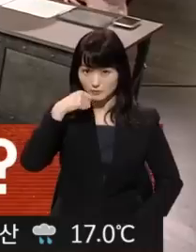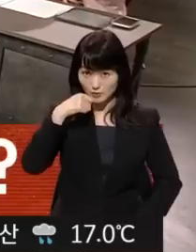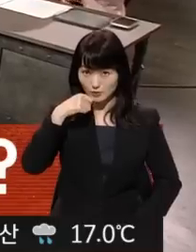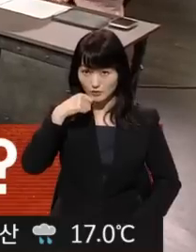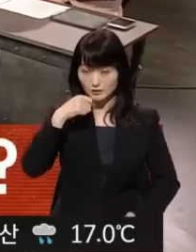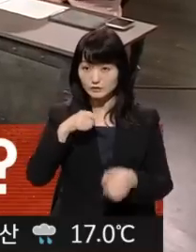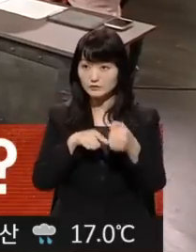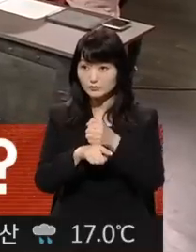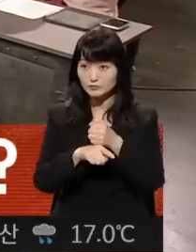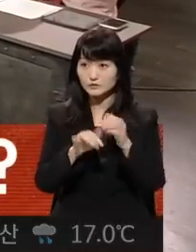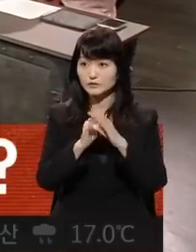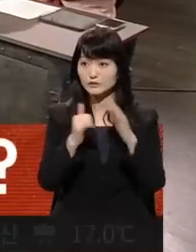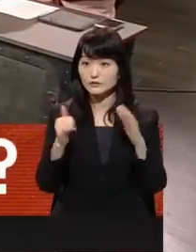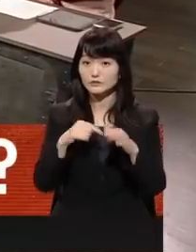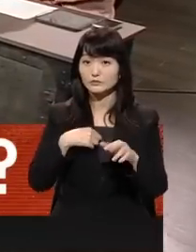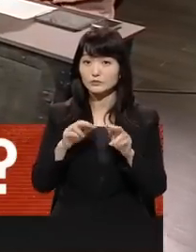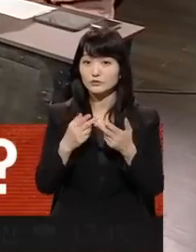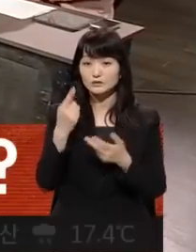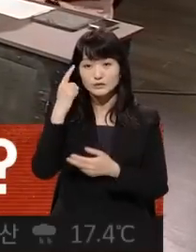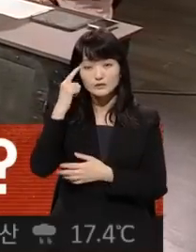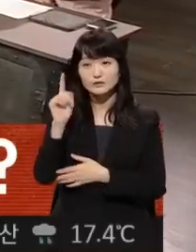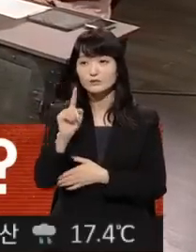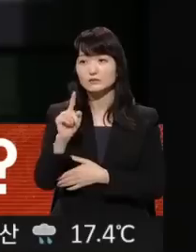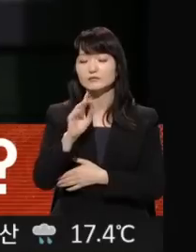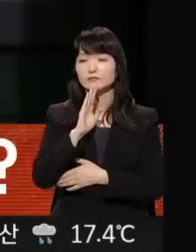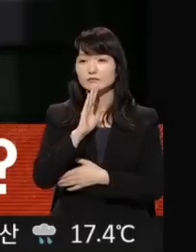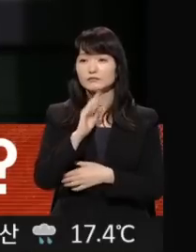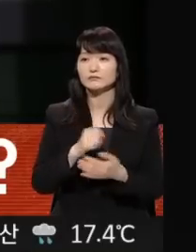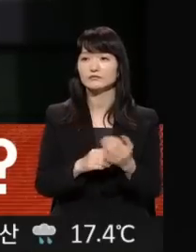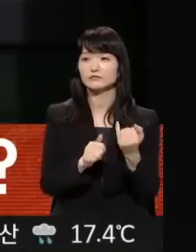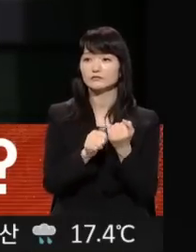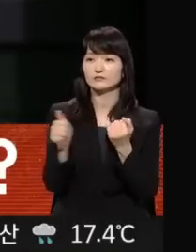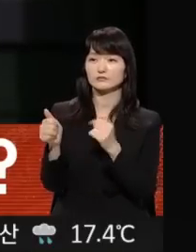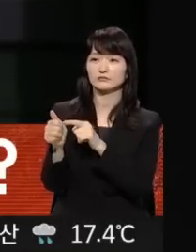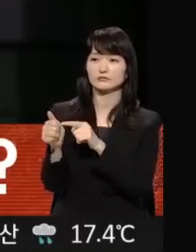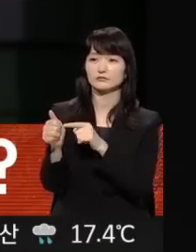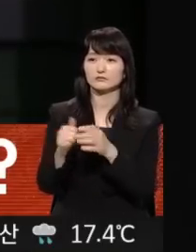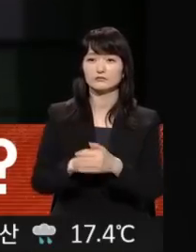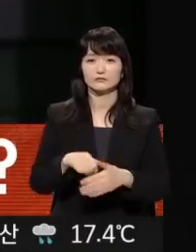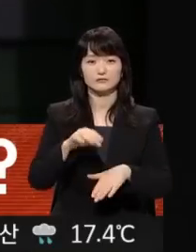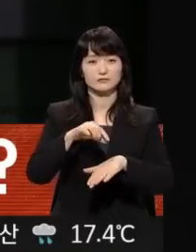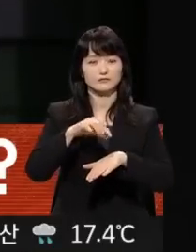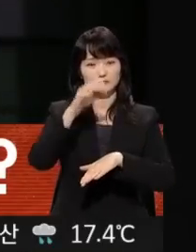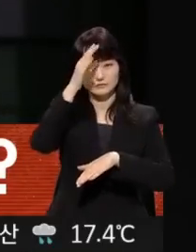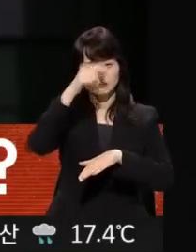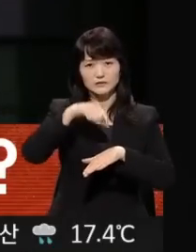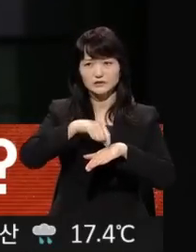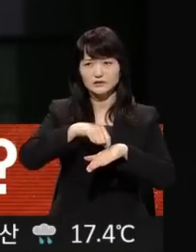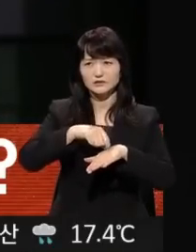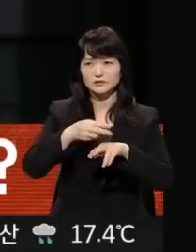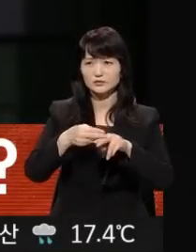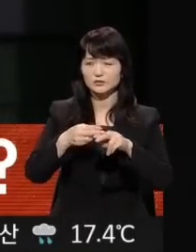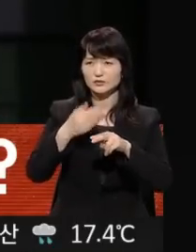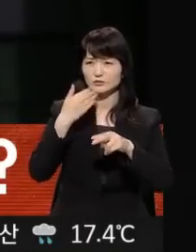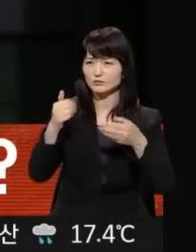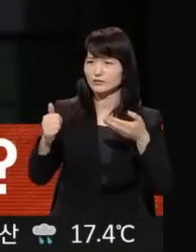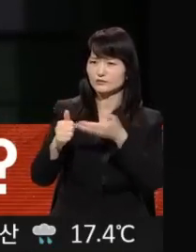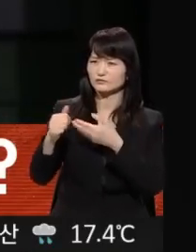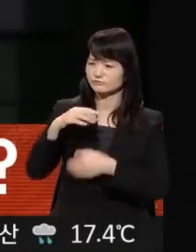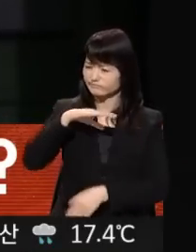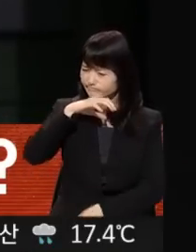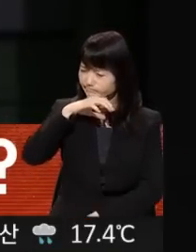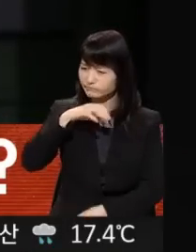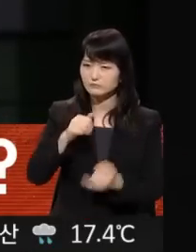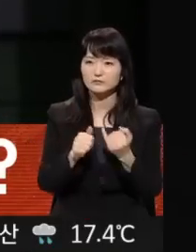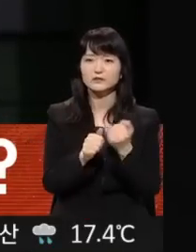식구고 가족인데 본인 생각 어때요 그렇기는 한데요이 남편이 많이 뭐 닭가슴살 밖에 요리를 안 먹는다고 투덜거리고 있는데 잘